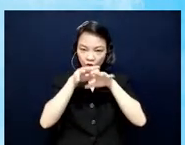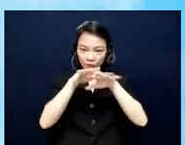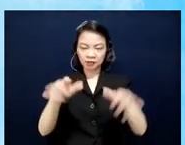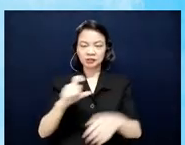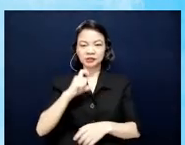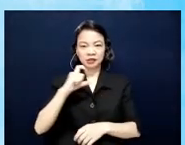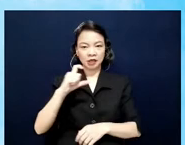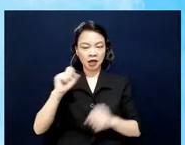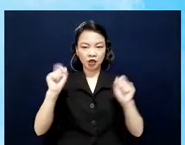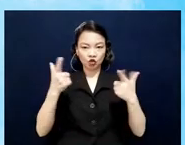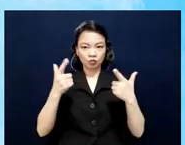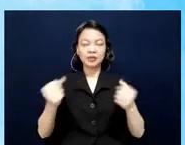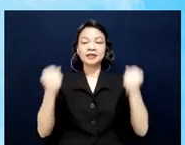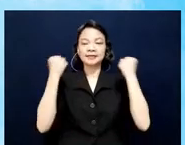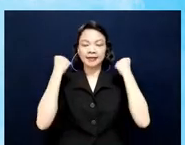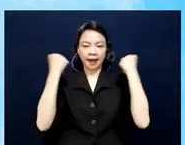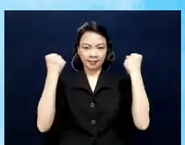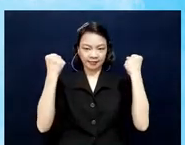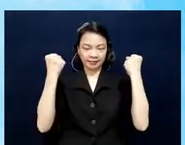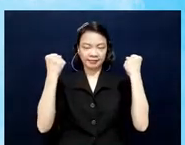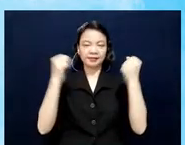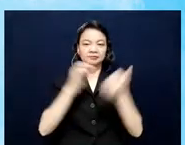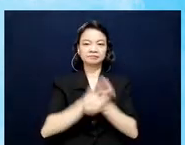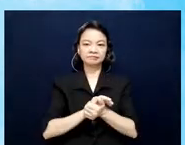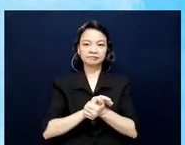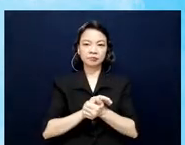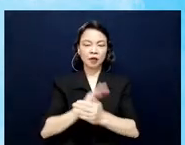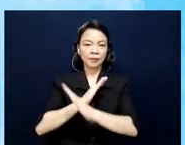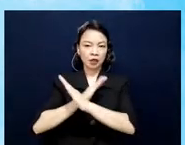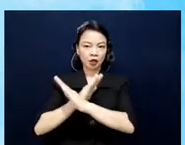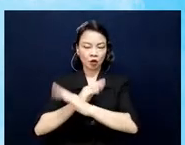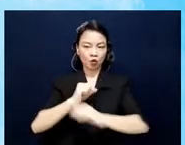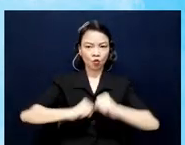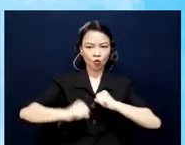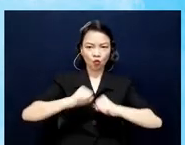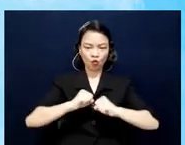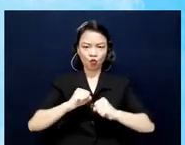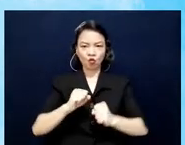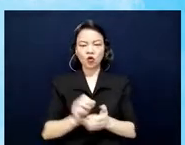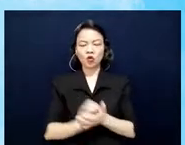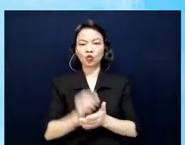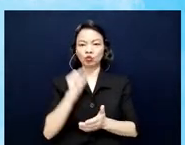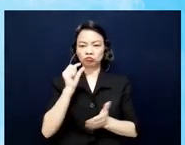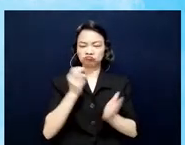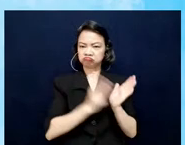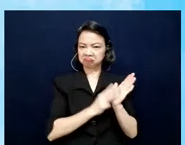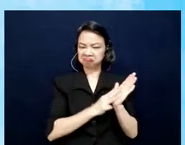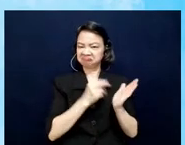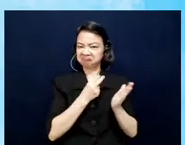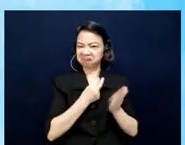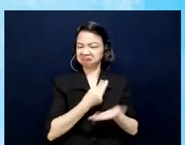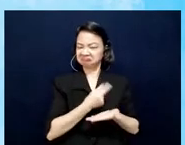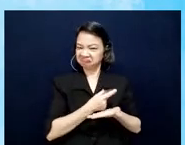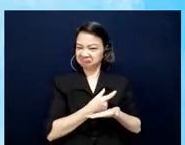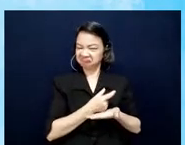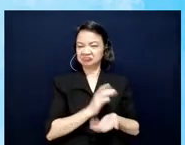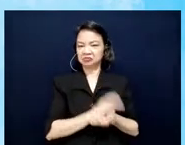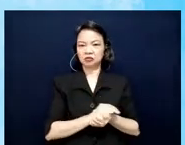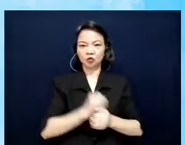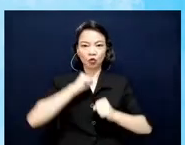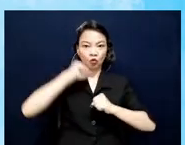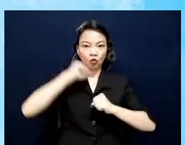sehat, kemudian menghindari perilaku-perilaku beresiko, baik melalui kampanye-kampanye langsung secara